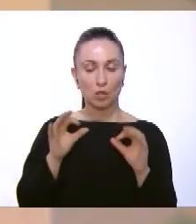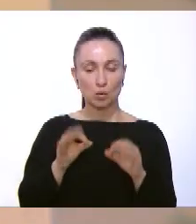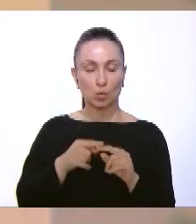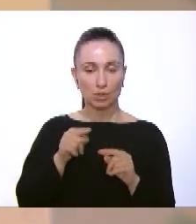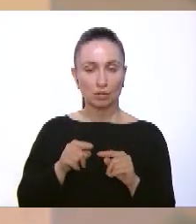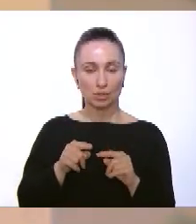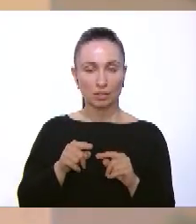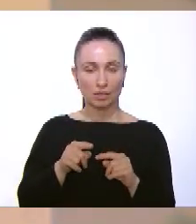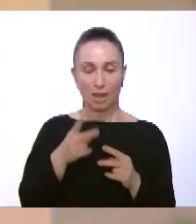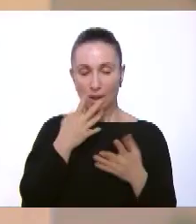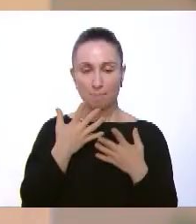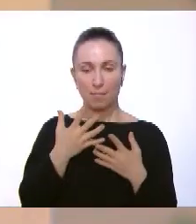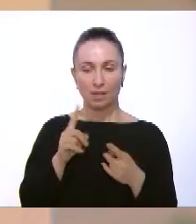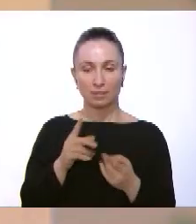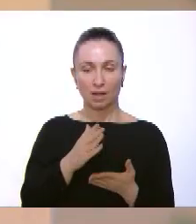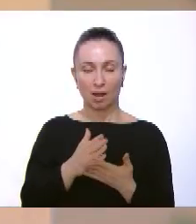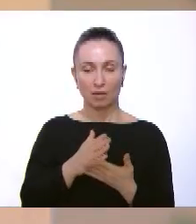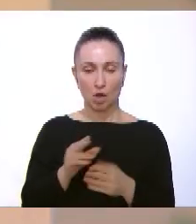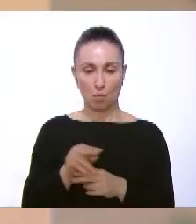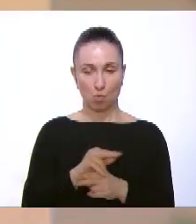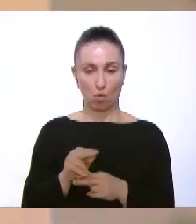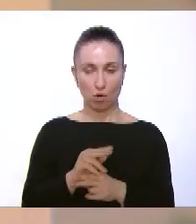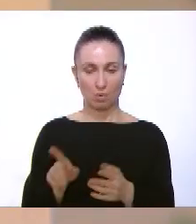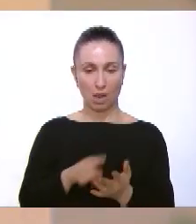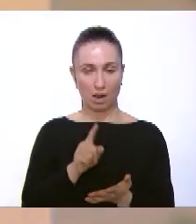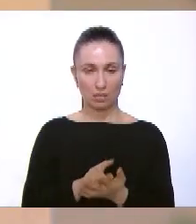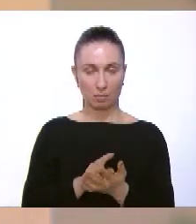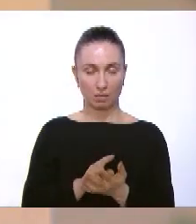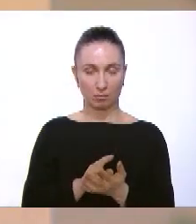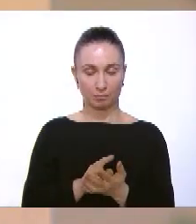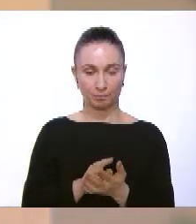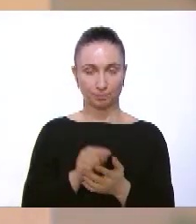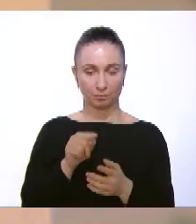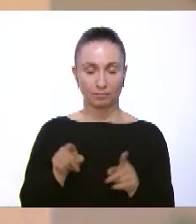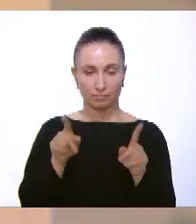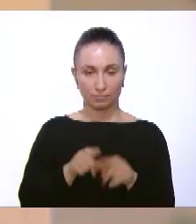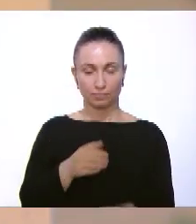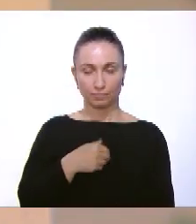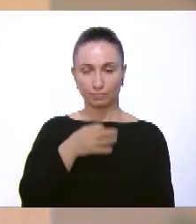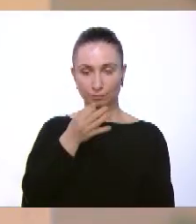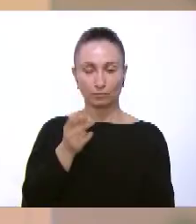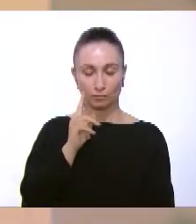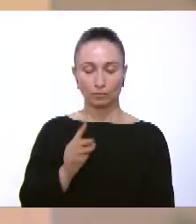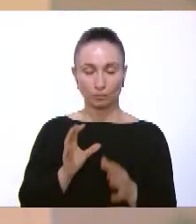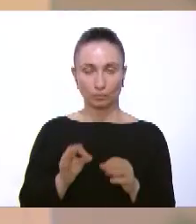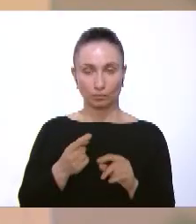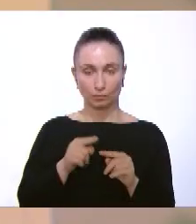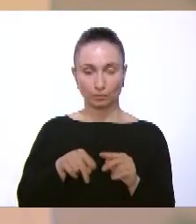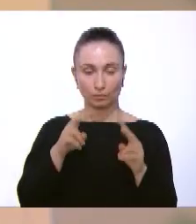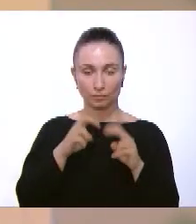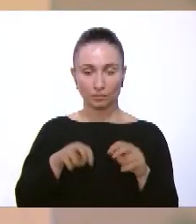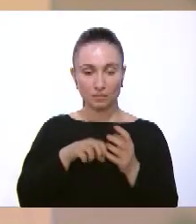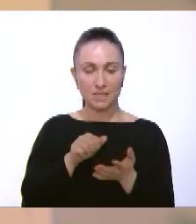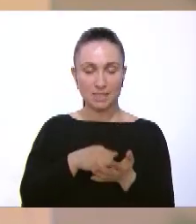ის კლინიკური ეფექტი, რომელსაც კურნალობა აუცილებლად ეფუძნება და აქვე მინდა გითხრათ, რომ სწორედ ამ